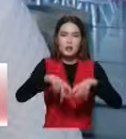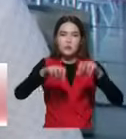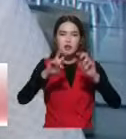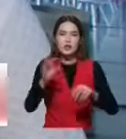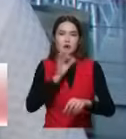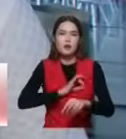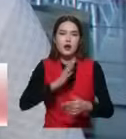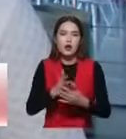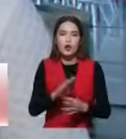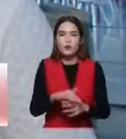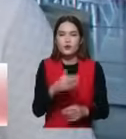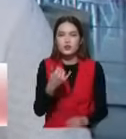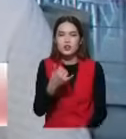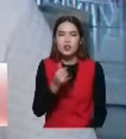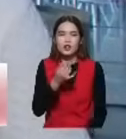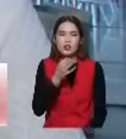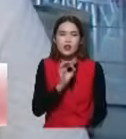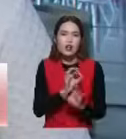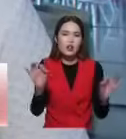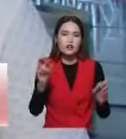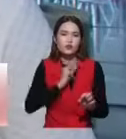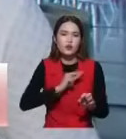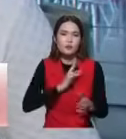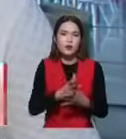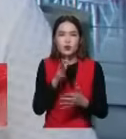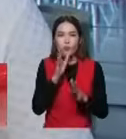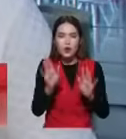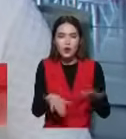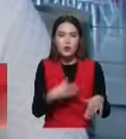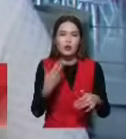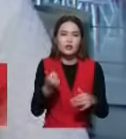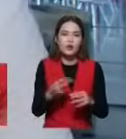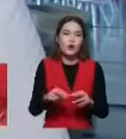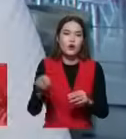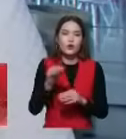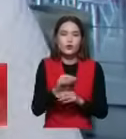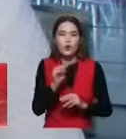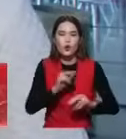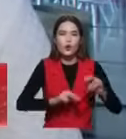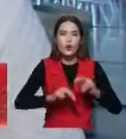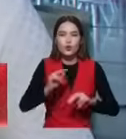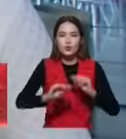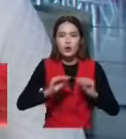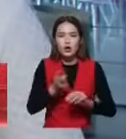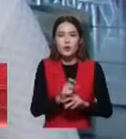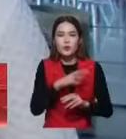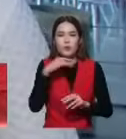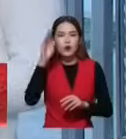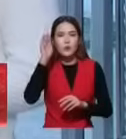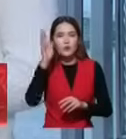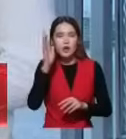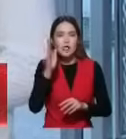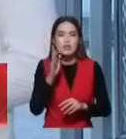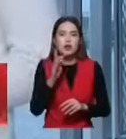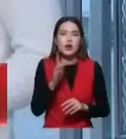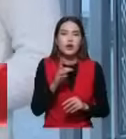қазір өте жақсы жұмыс істеп тұр. Дегенмен уақыт өте келе ол қосымша құрылғы көп болғандықтан, яғни болашақта бұзылатын зат та көп